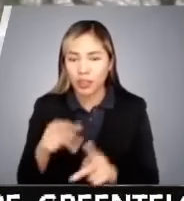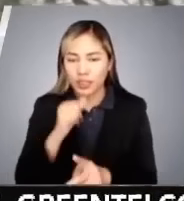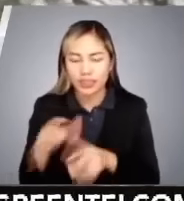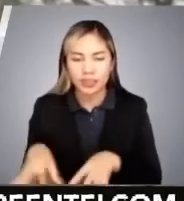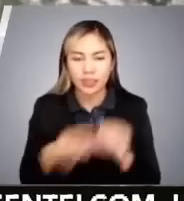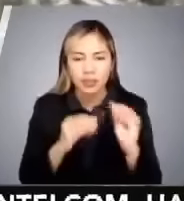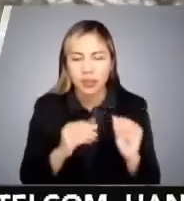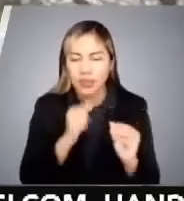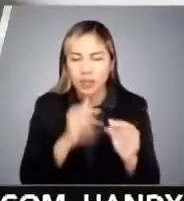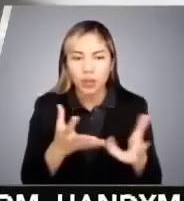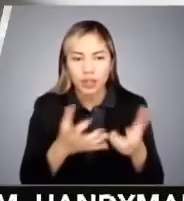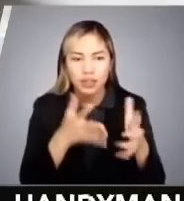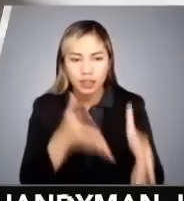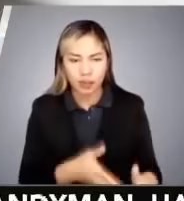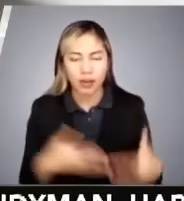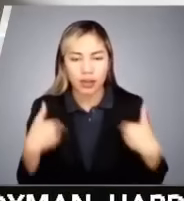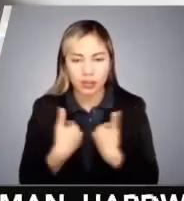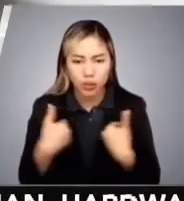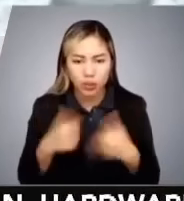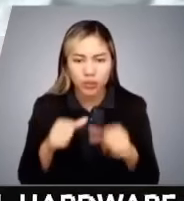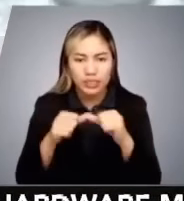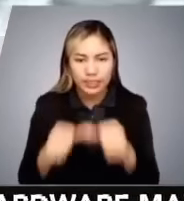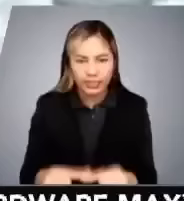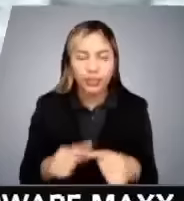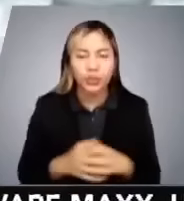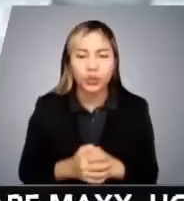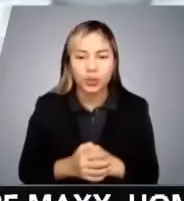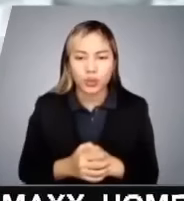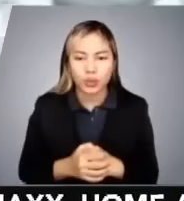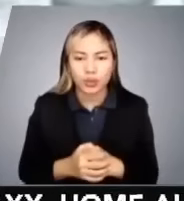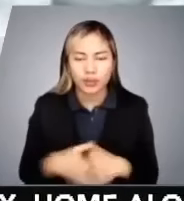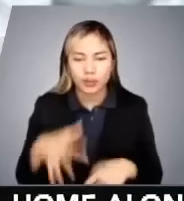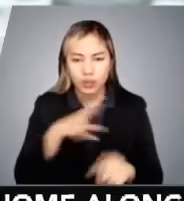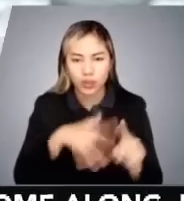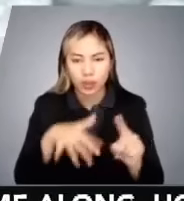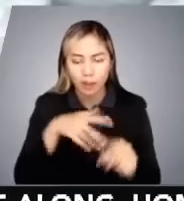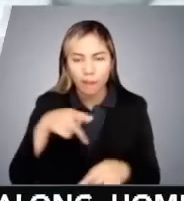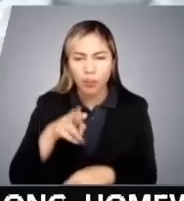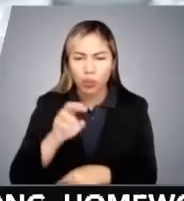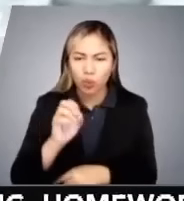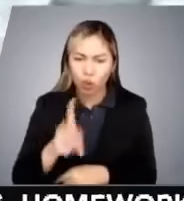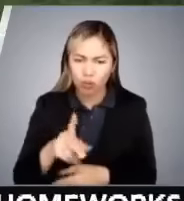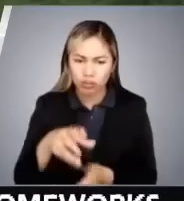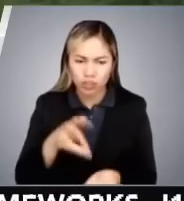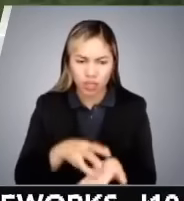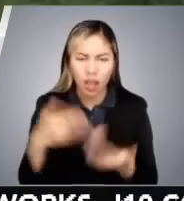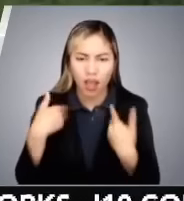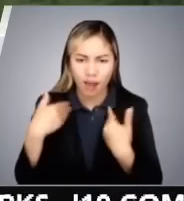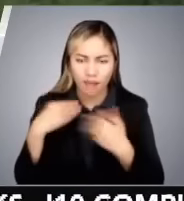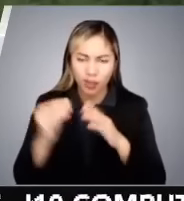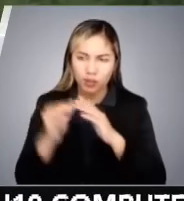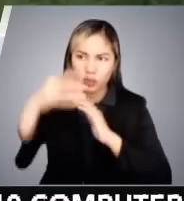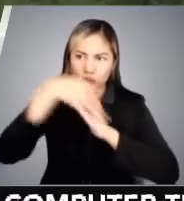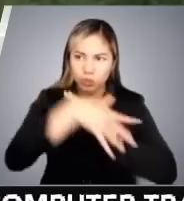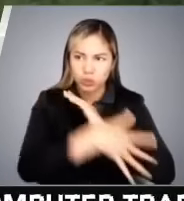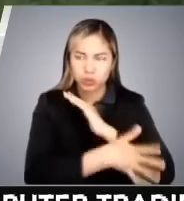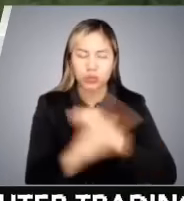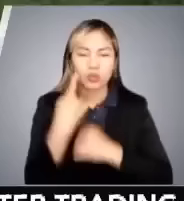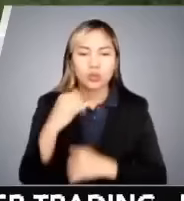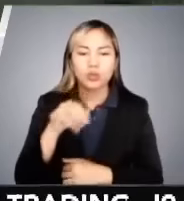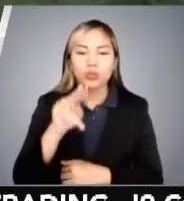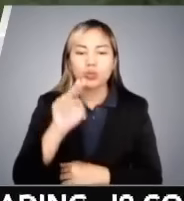hayop. Patuloy namang minomonitor ng mga otoridad ang Purok Tamburong kung saan nagkaroon ng lahar flow noong Hunyo. Batay sa